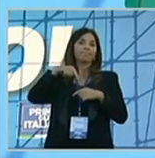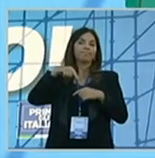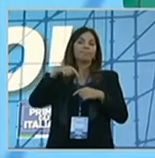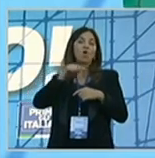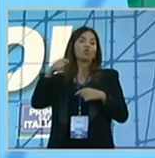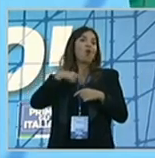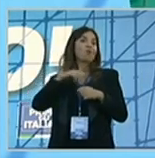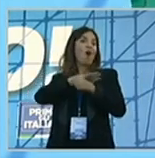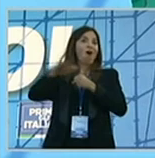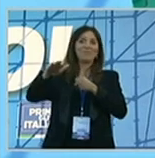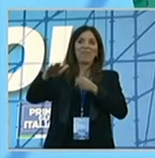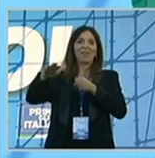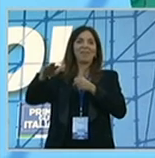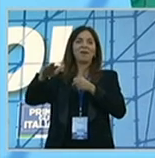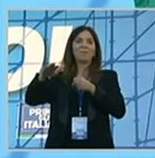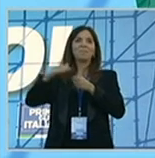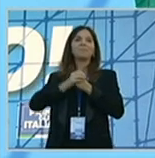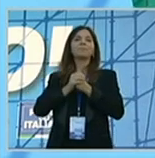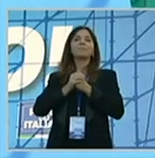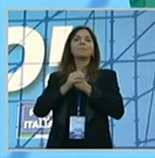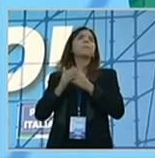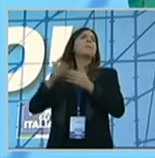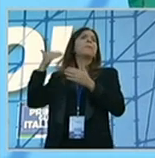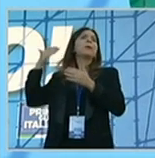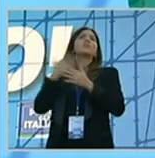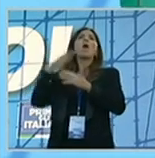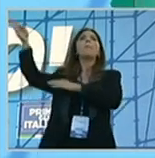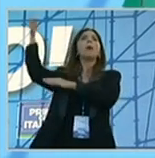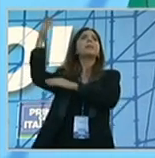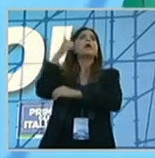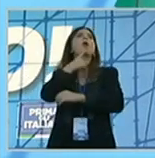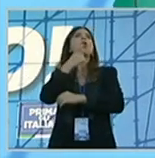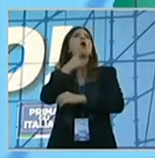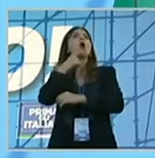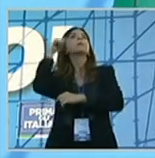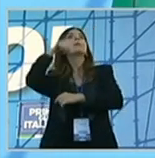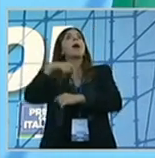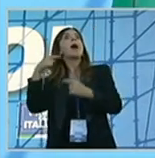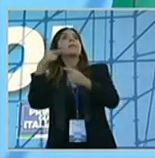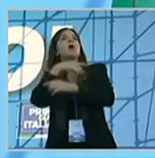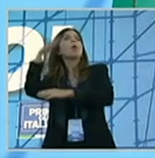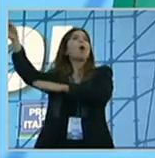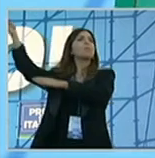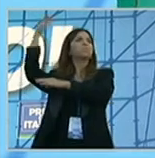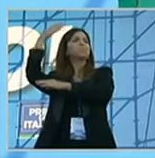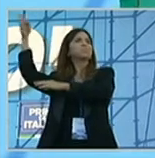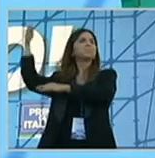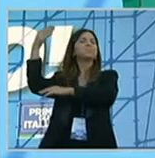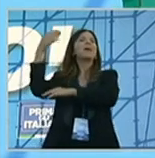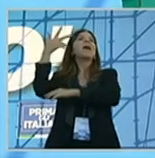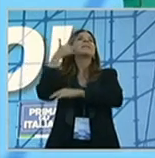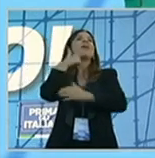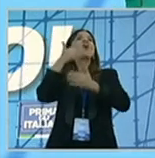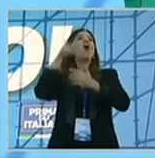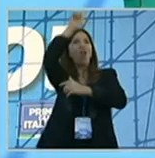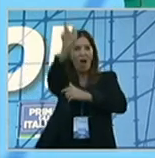noi. Dove prima c'erano le bandiere rosse, adesso sventolano le bandiere tricolori.